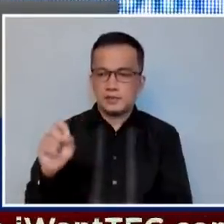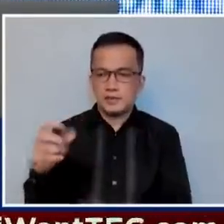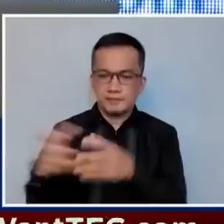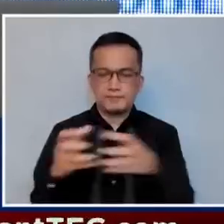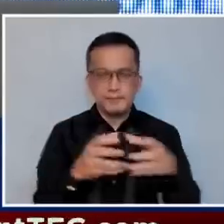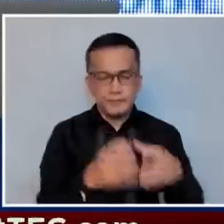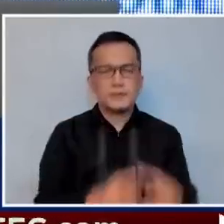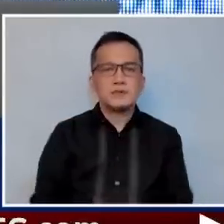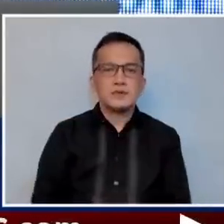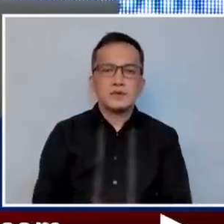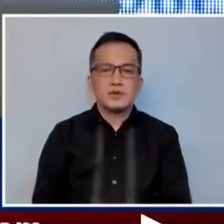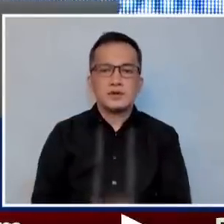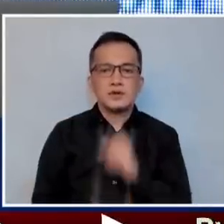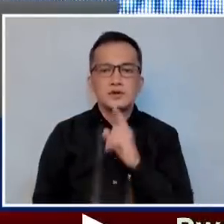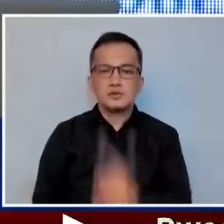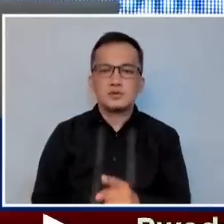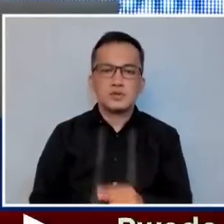Talagang